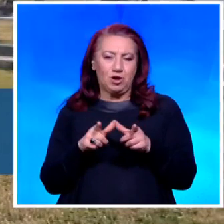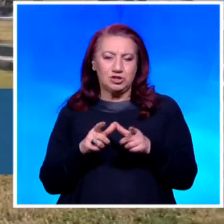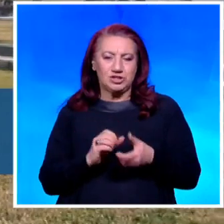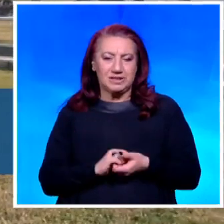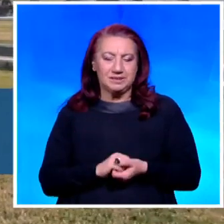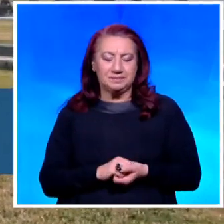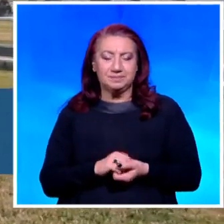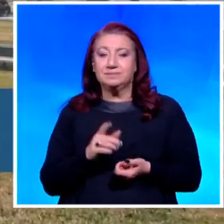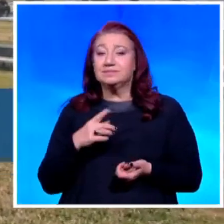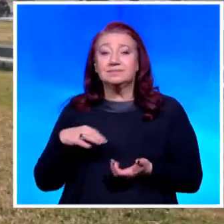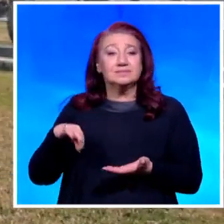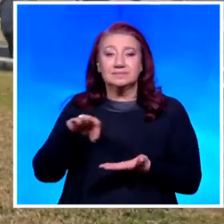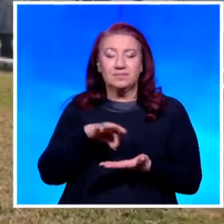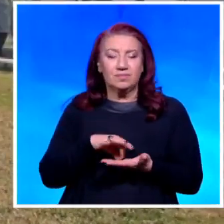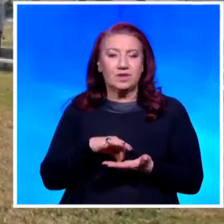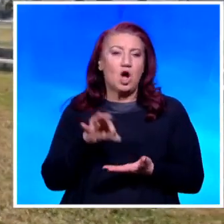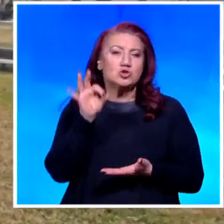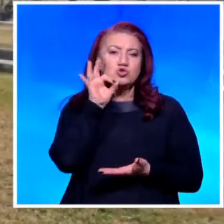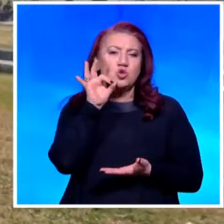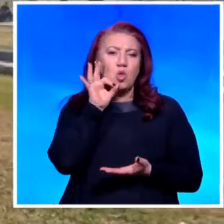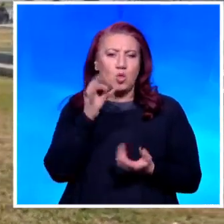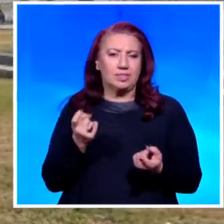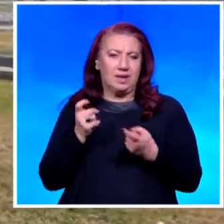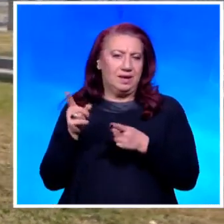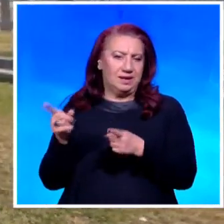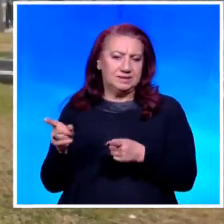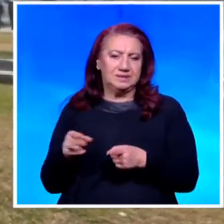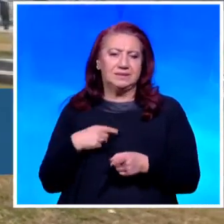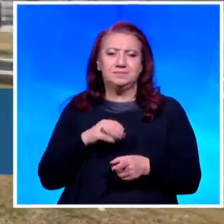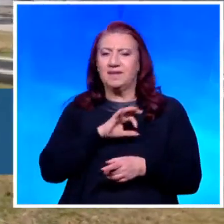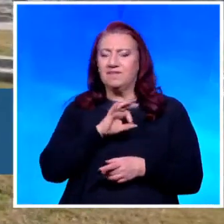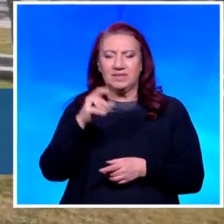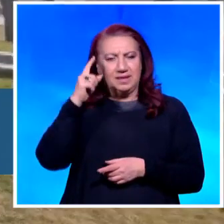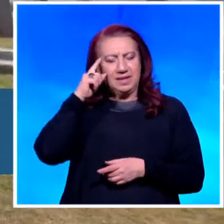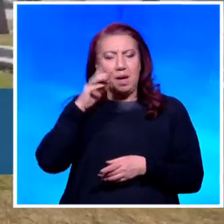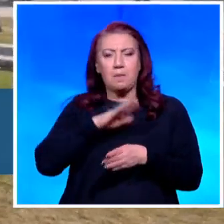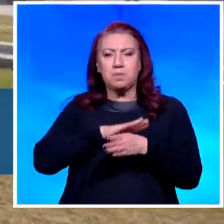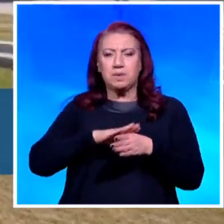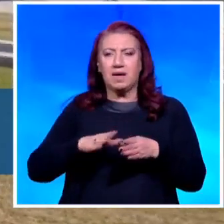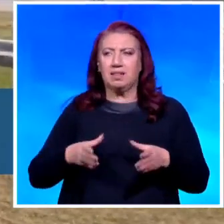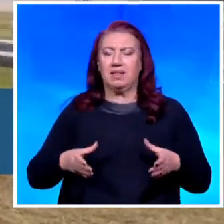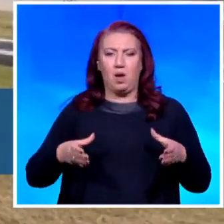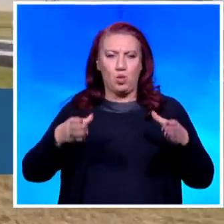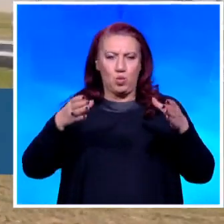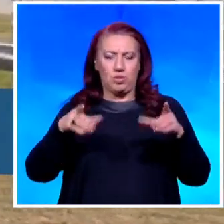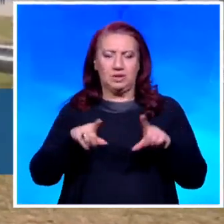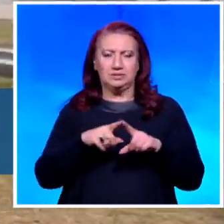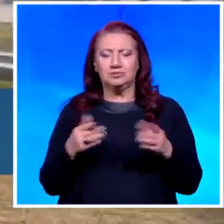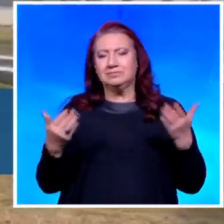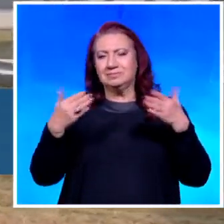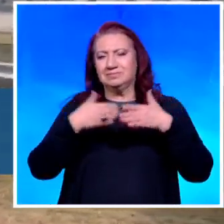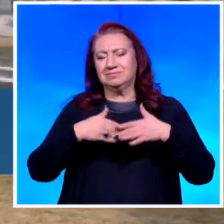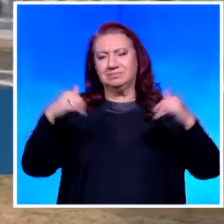Намираме се в Солун, където българите правим, разбира се, асоциация с Бялата кула, с морето, с нощния живот, но в следващите